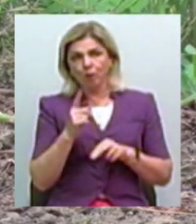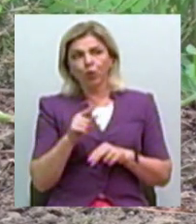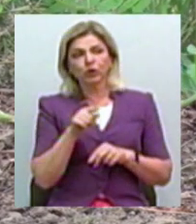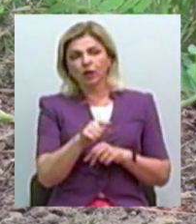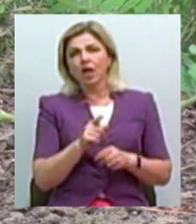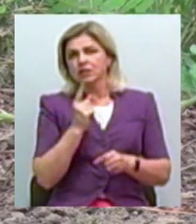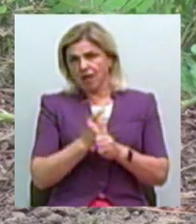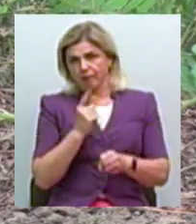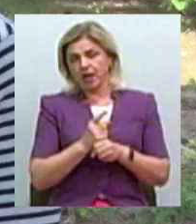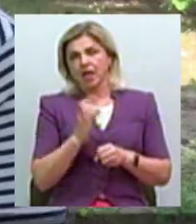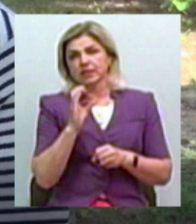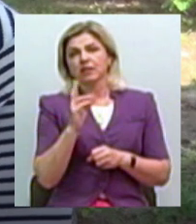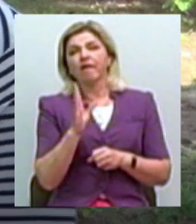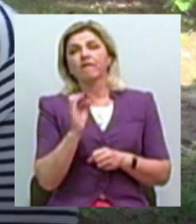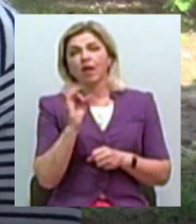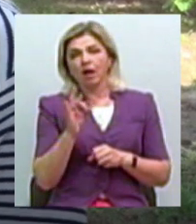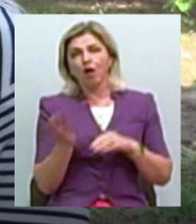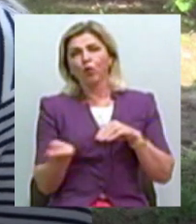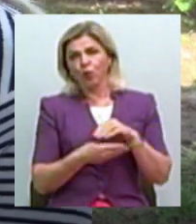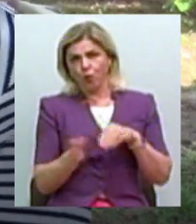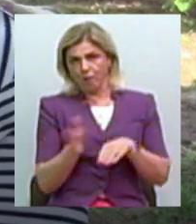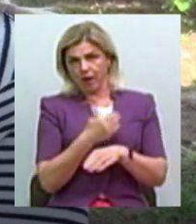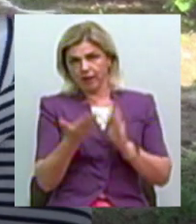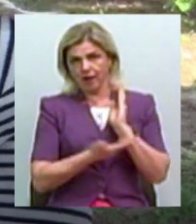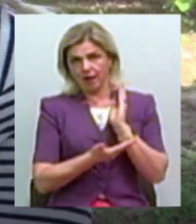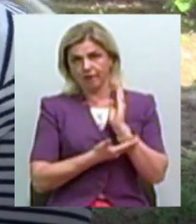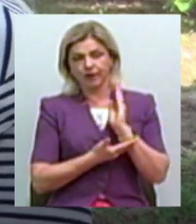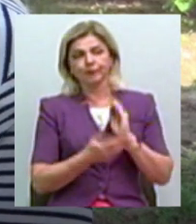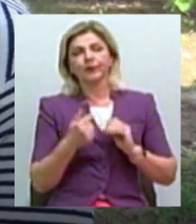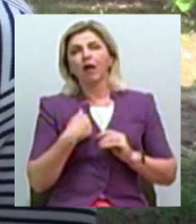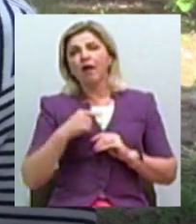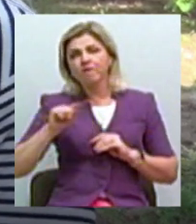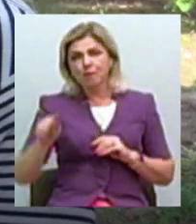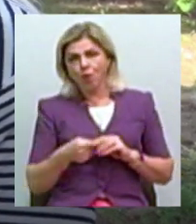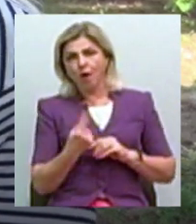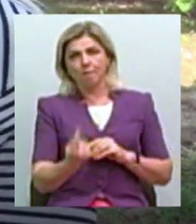вирубували дерева. Основна наша вимога, щоб прибрали цю загорожу,